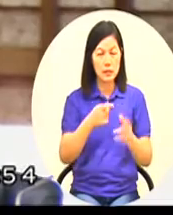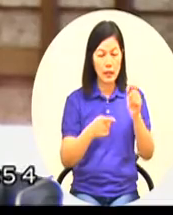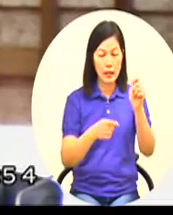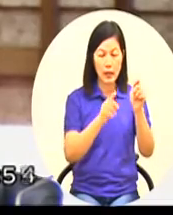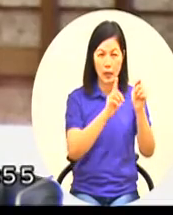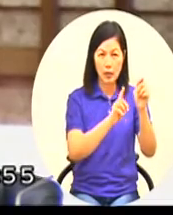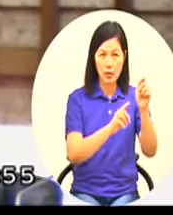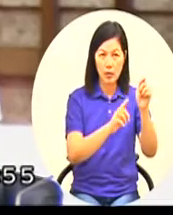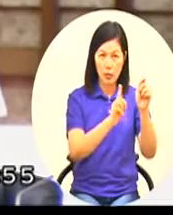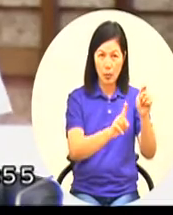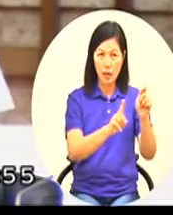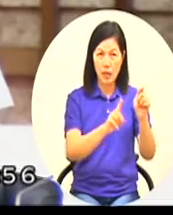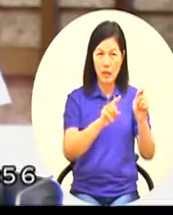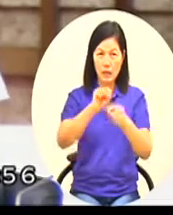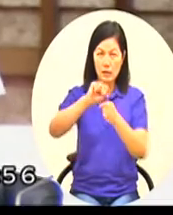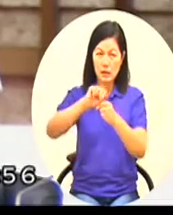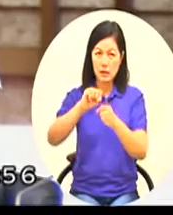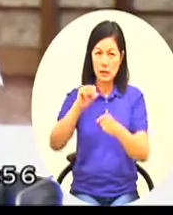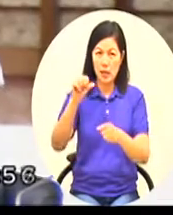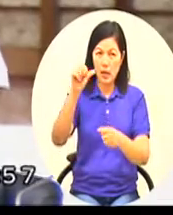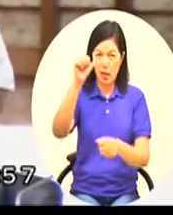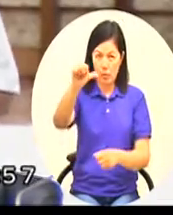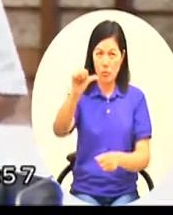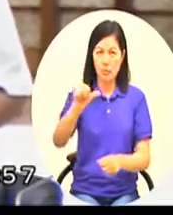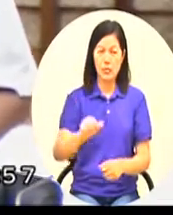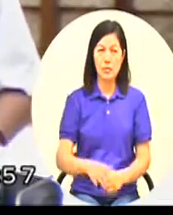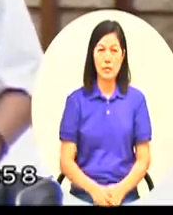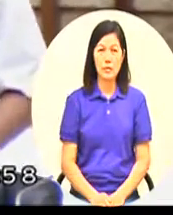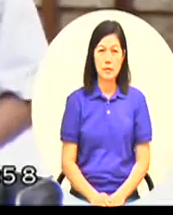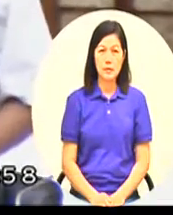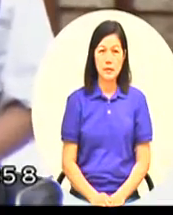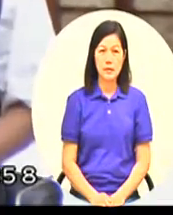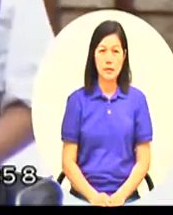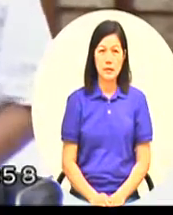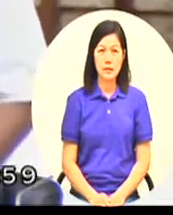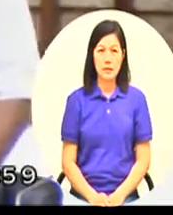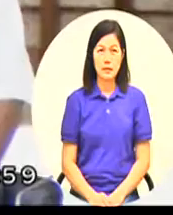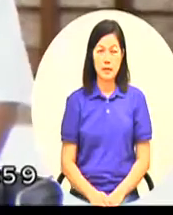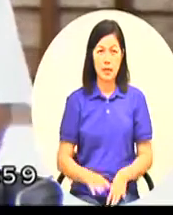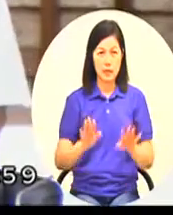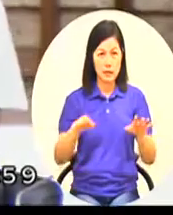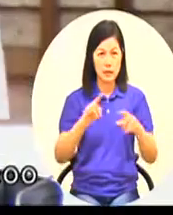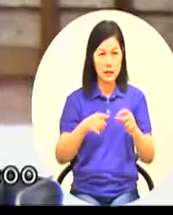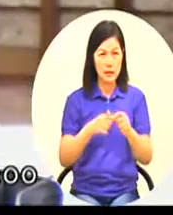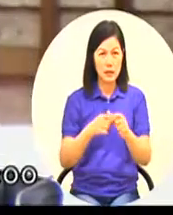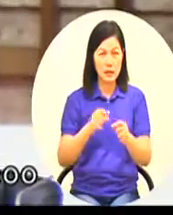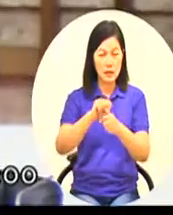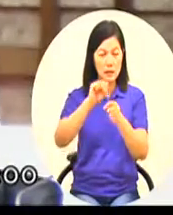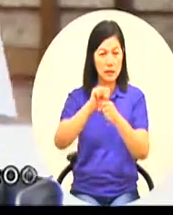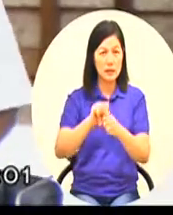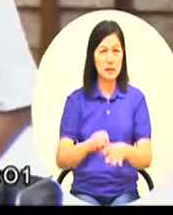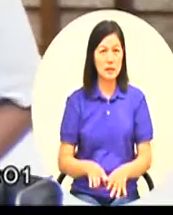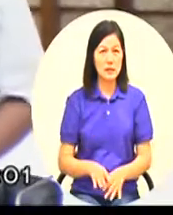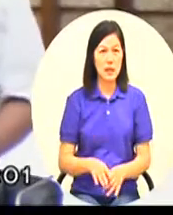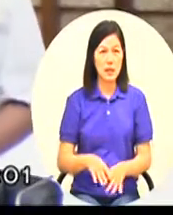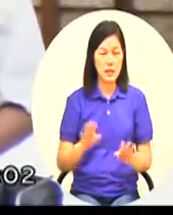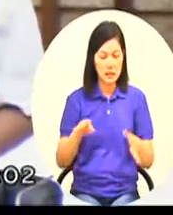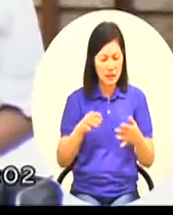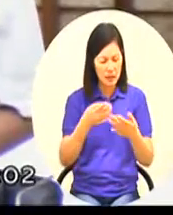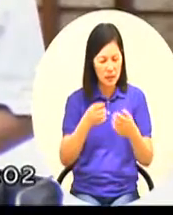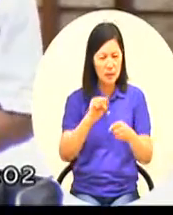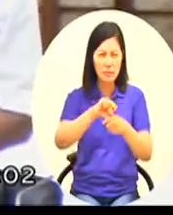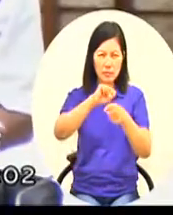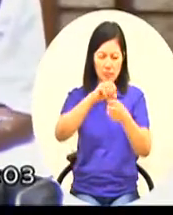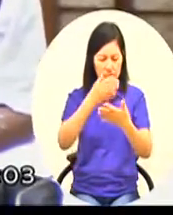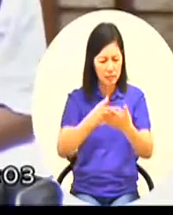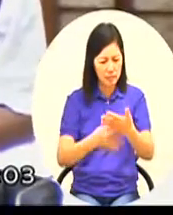了五名呢、啊，比同年同期增加的。那你现在来讲的话，是比同期减少的，这中间的